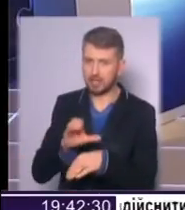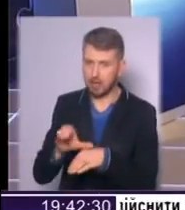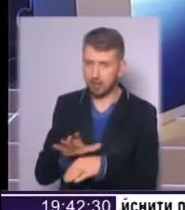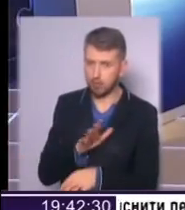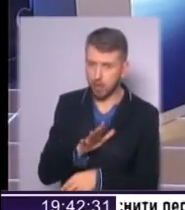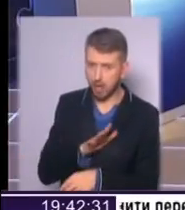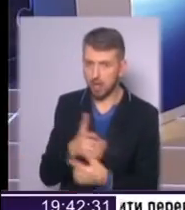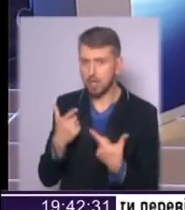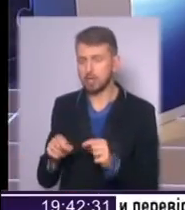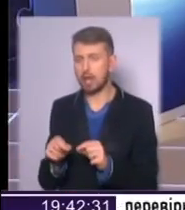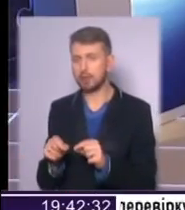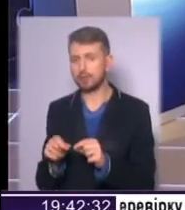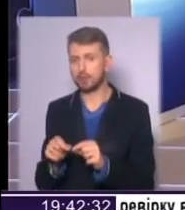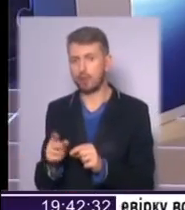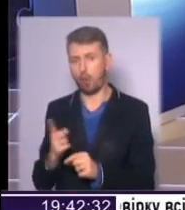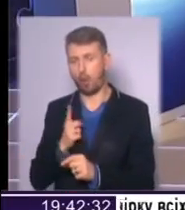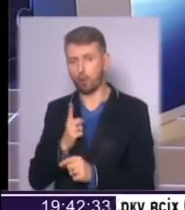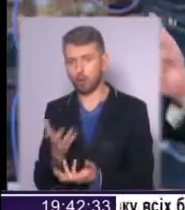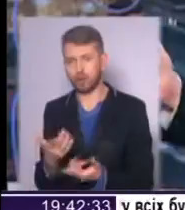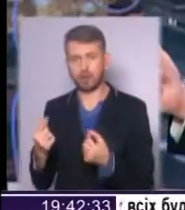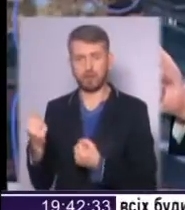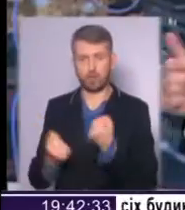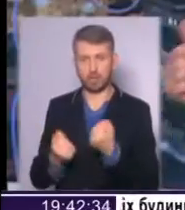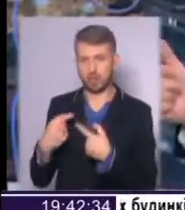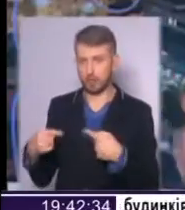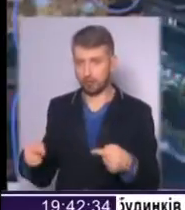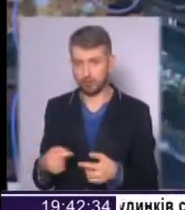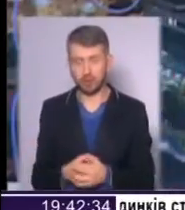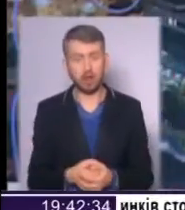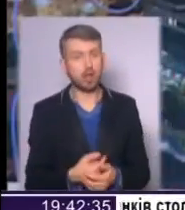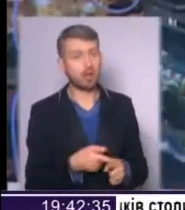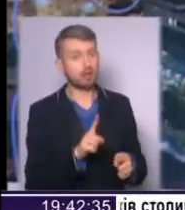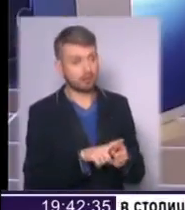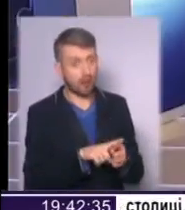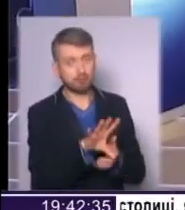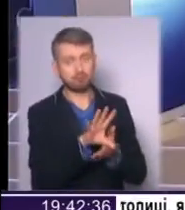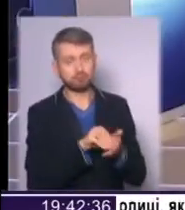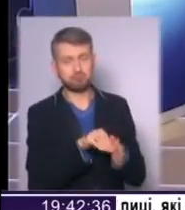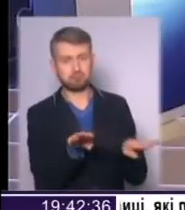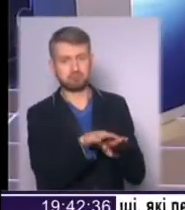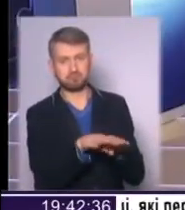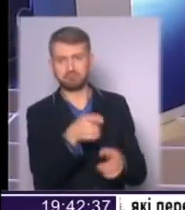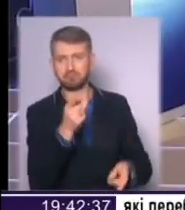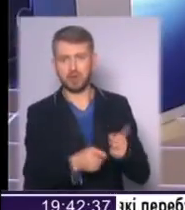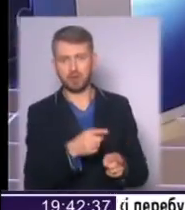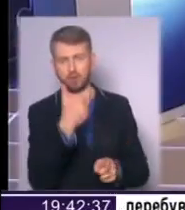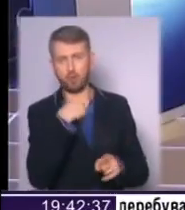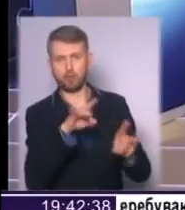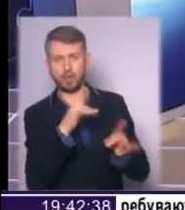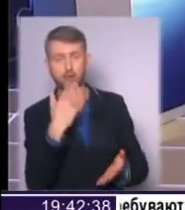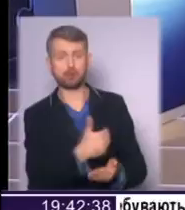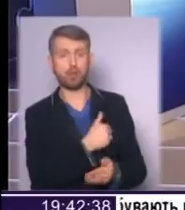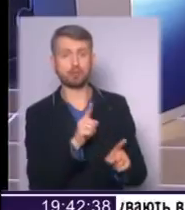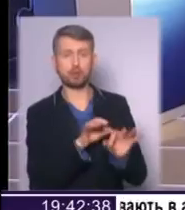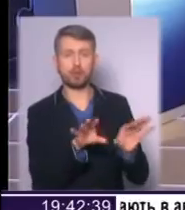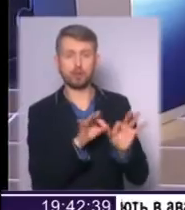де охоронець, де водій і таке інше. Оце типовий приклад популізму. От якщо ми хочемо щось коментувати фахово,